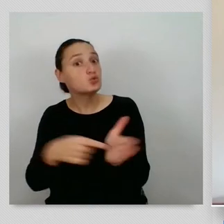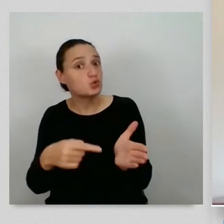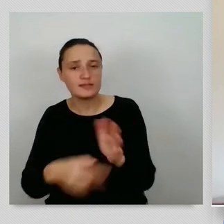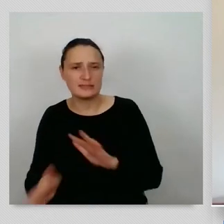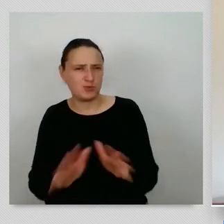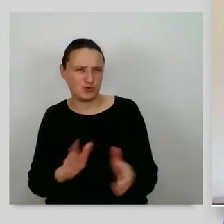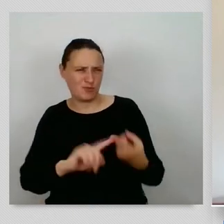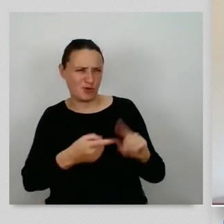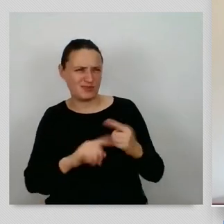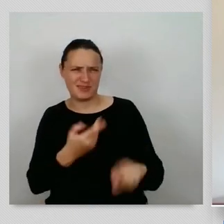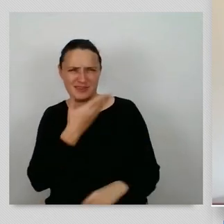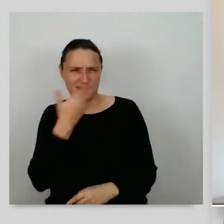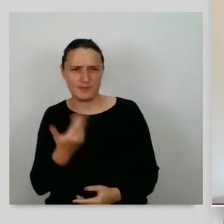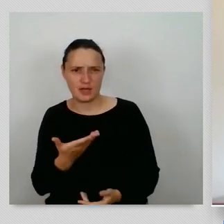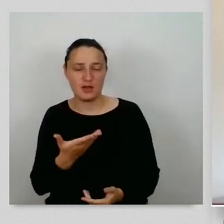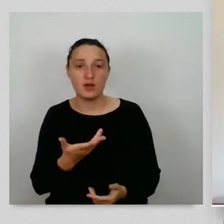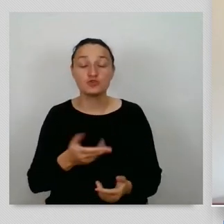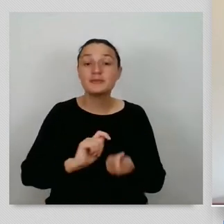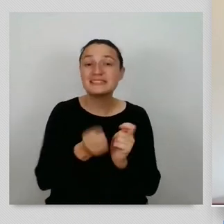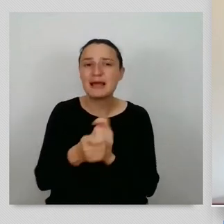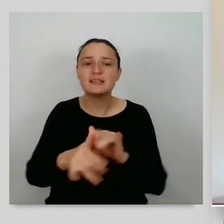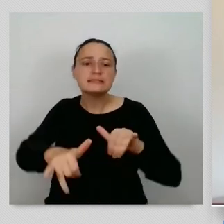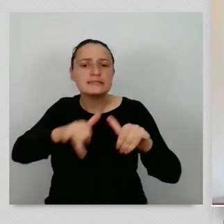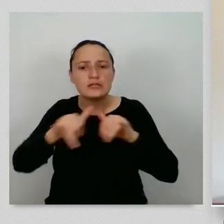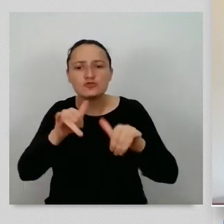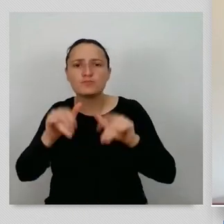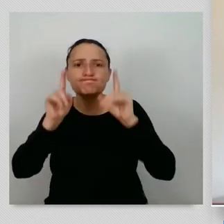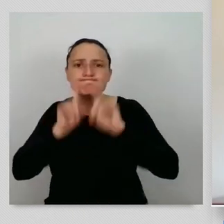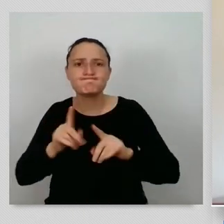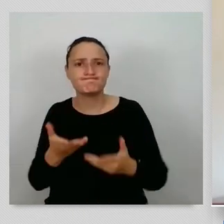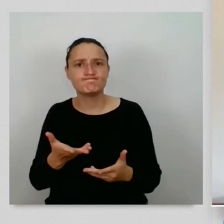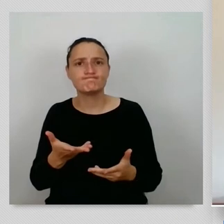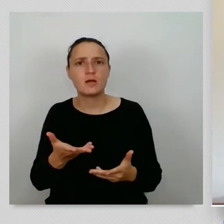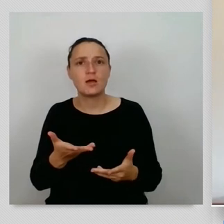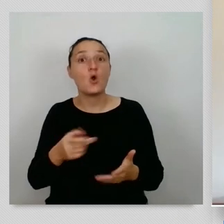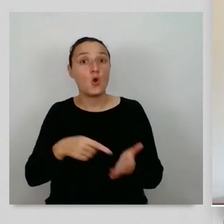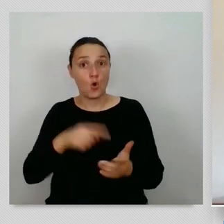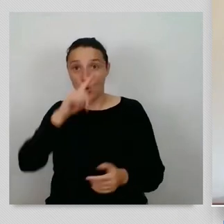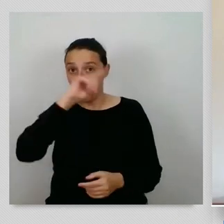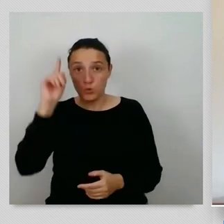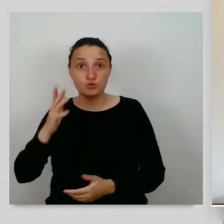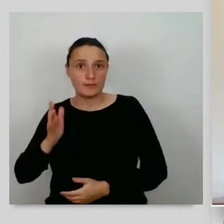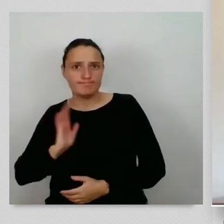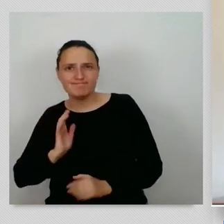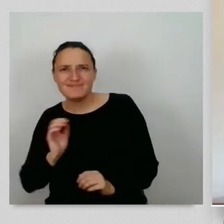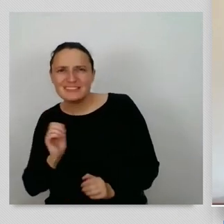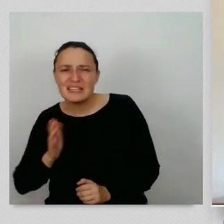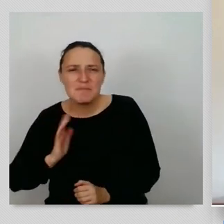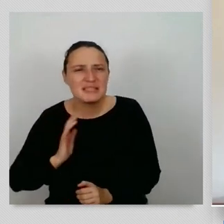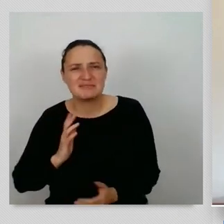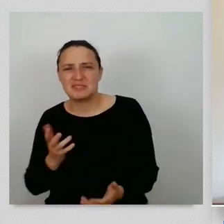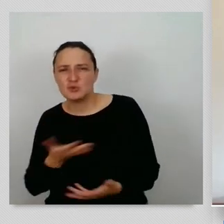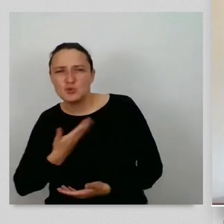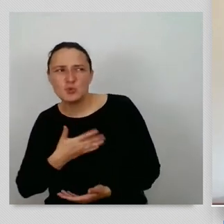proponowania rozwiązań i zarządzania zmian, bo to, że ludzie są zaniepokojeni, że odczuwają lęk